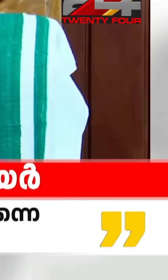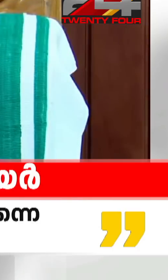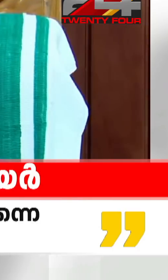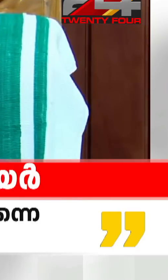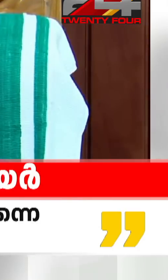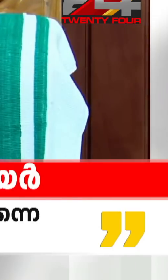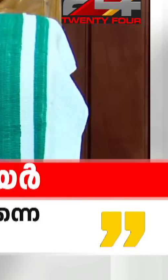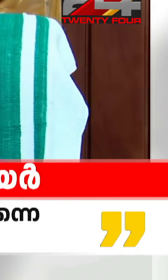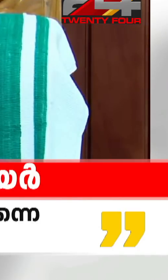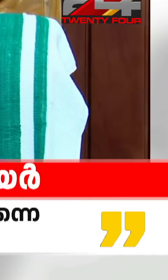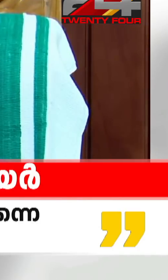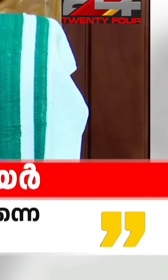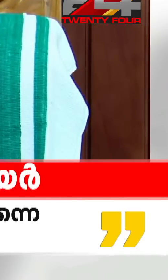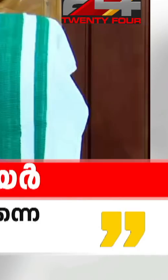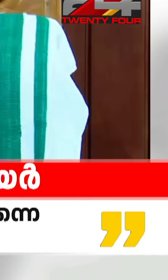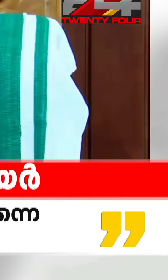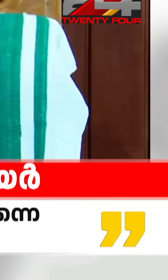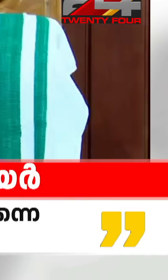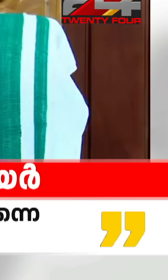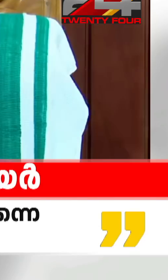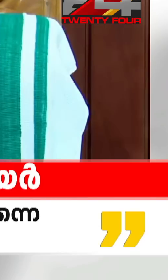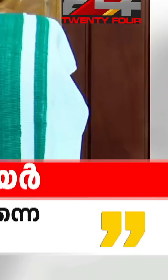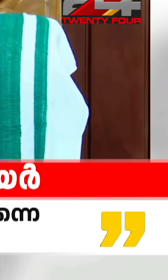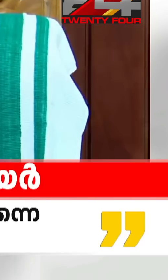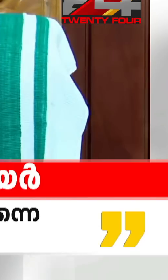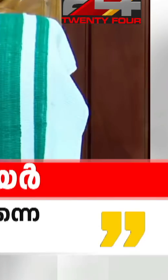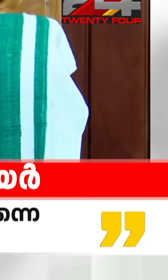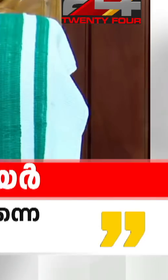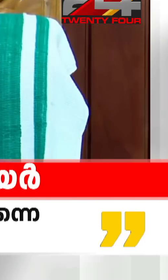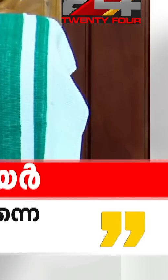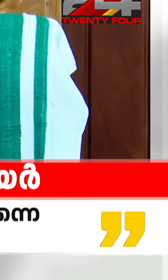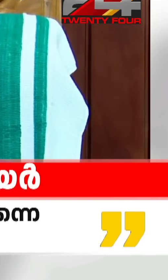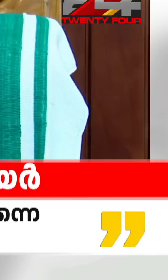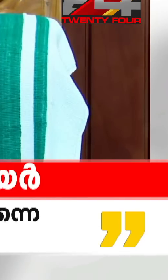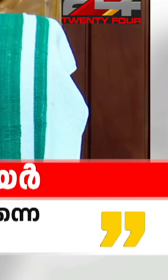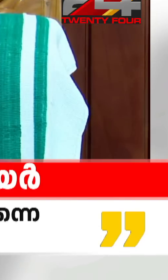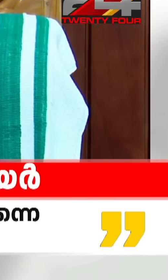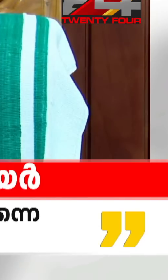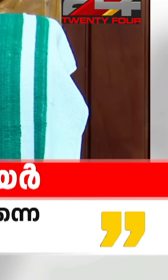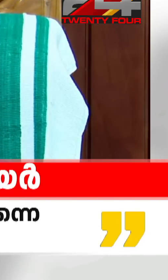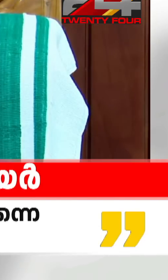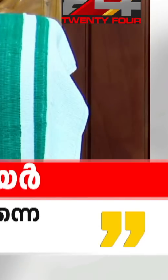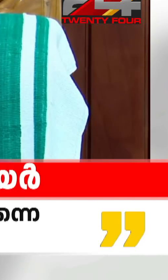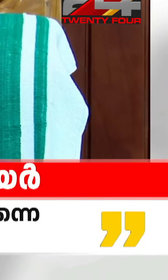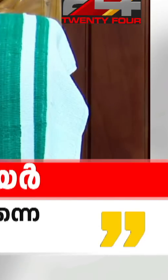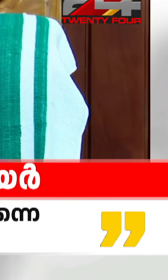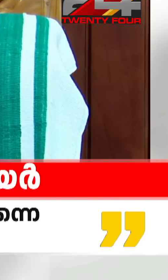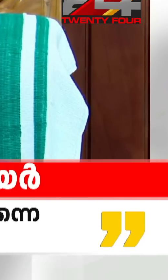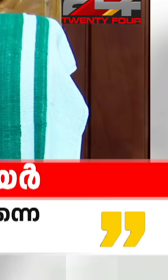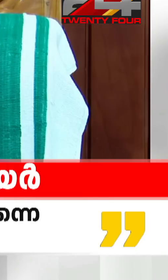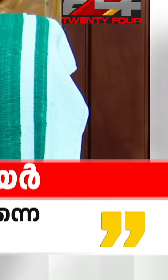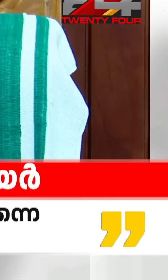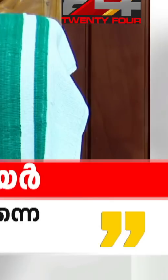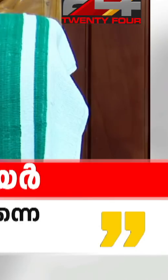മേയർ, സ്റ്റാൻഡിംഗ് കമ്മിറ്റി ചെയർമാൻമാരും കോർപ്പറേഷൻ സെക്രട്ടറി അടക്കം ഞങ്ങൾ സ്ഥലം സന്ദർശിക്കുകയും അതിനോടൊപ്പം തന്നെ ഇതേ നമ്മുടെ ചവറയിൽ MLA അടക്കം